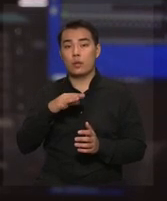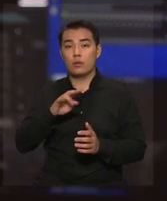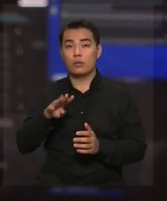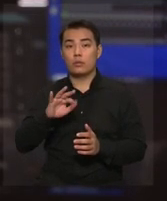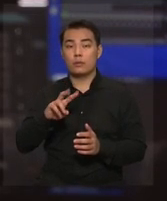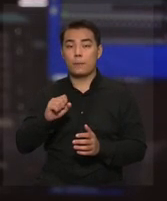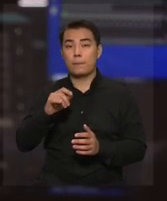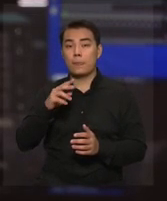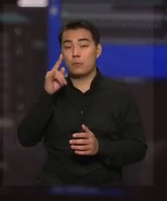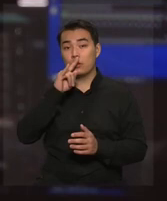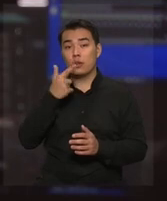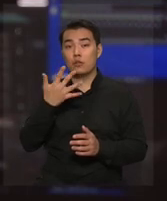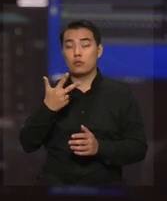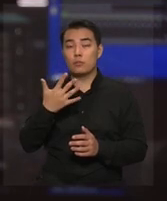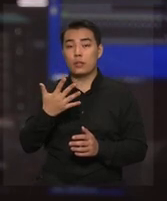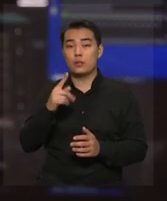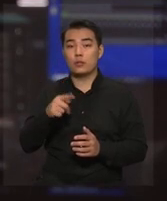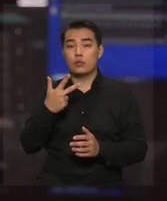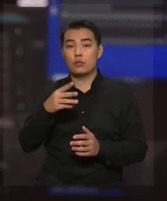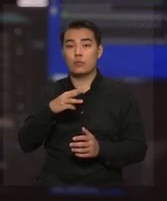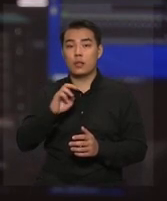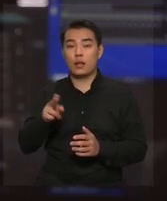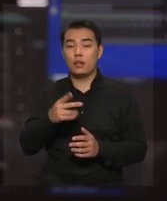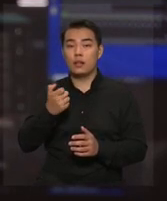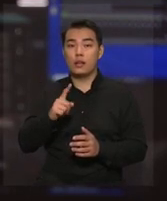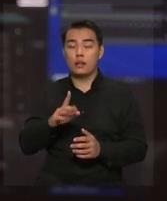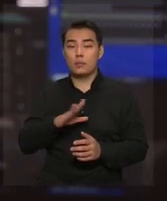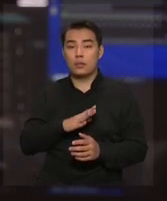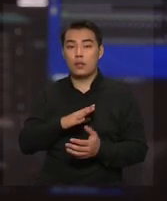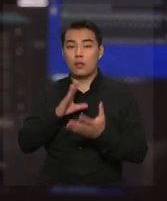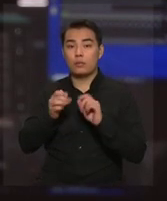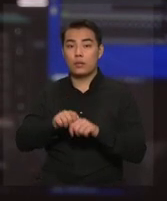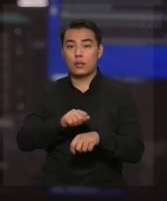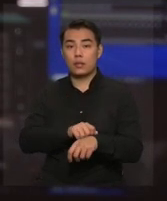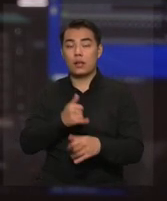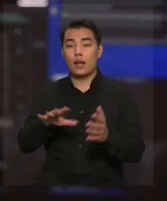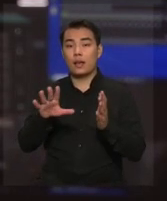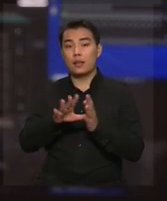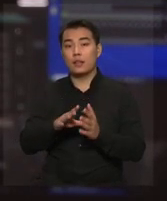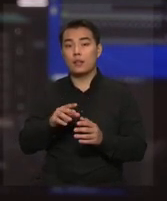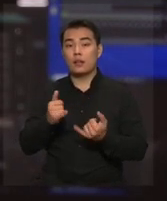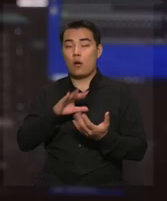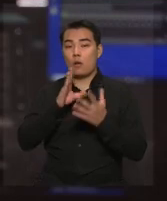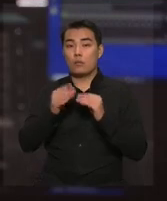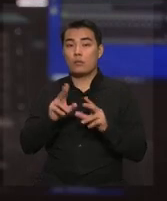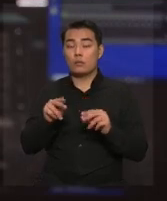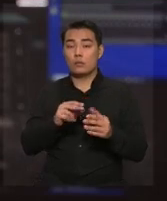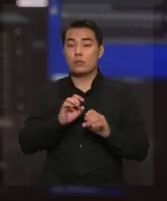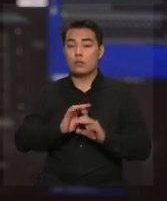5,3 миллиард текше метр газ саудалап пайда таптық. Энергетика саласындағы өзге де жетістіктер туралы тілшіміз